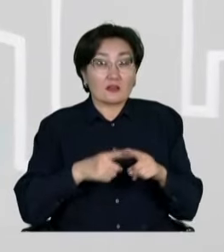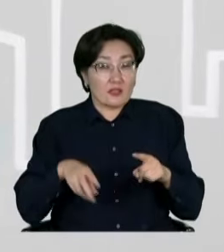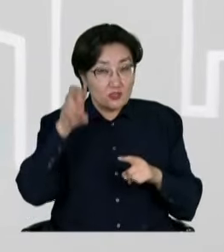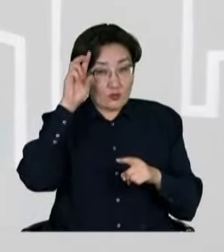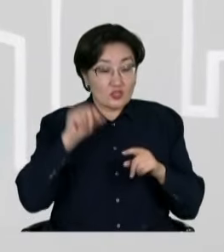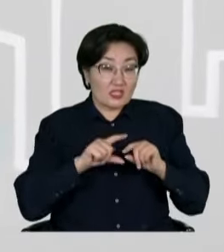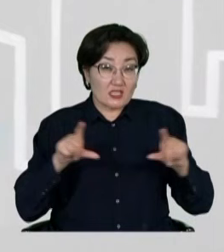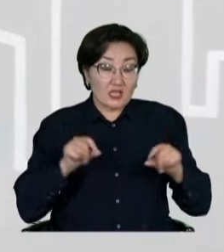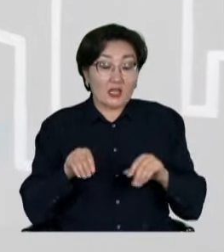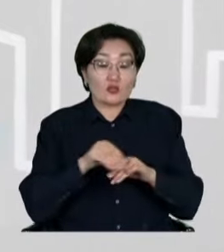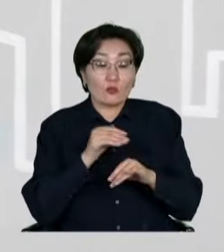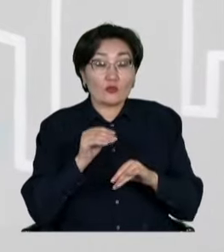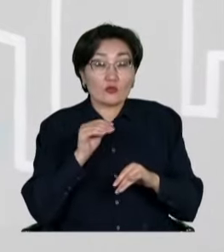супруги.